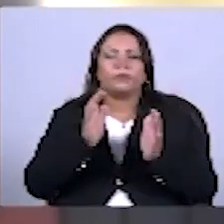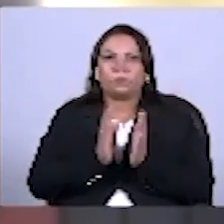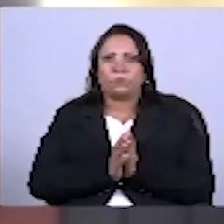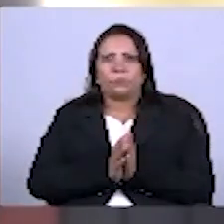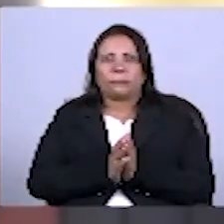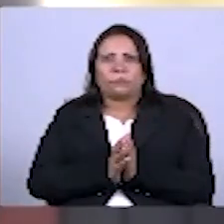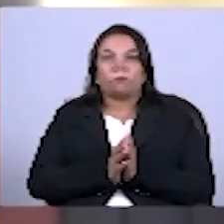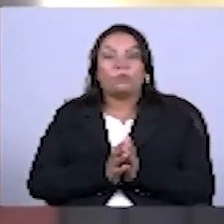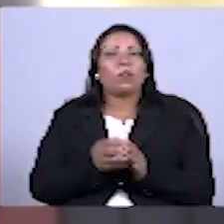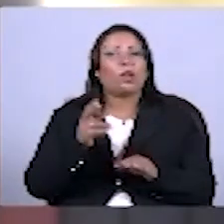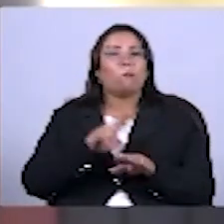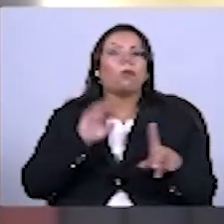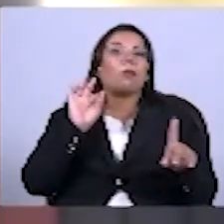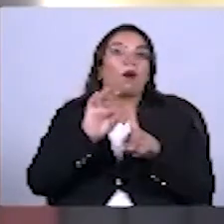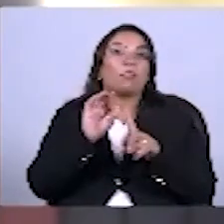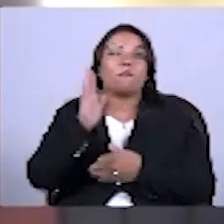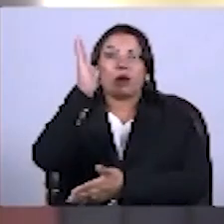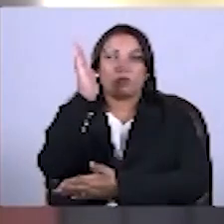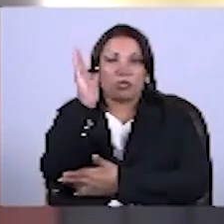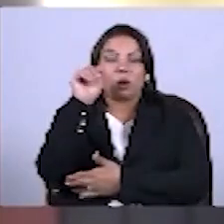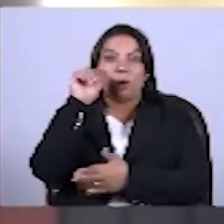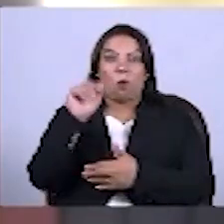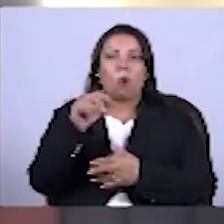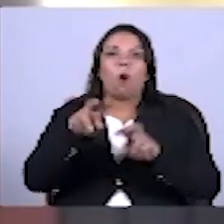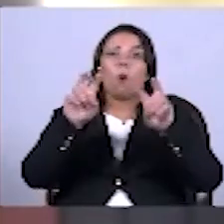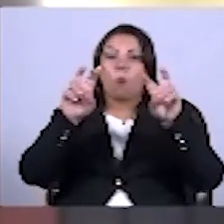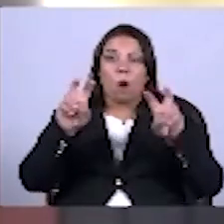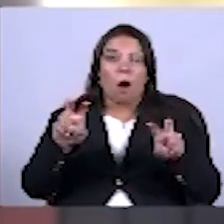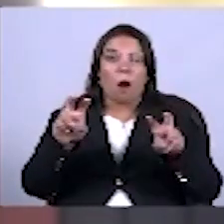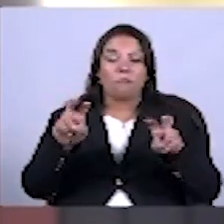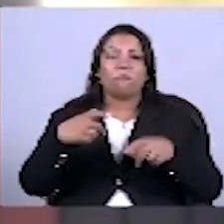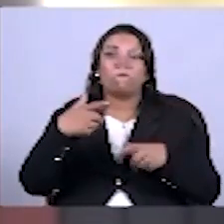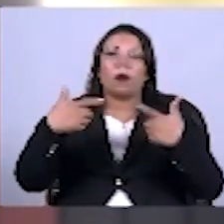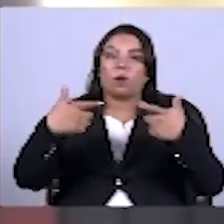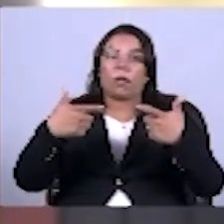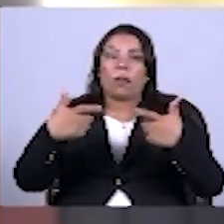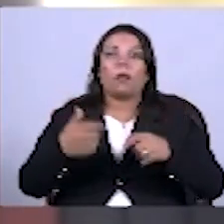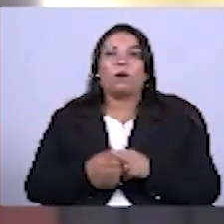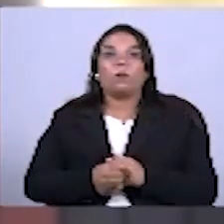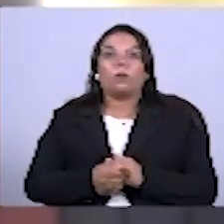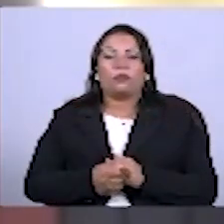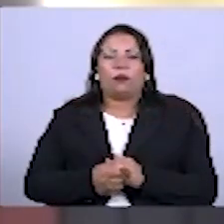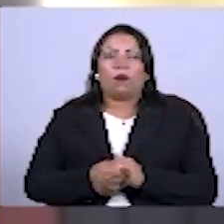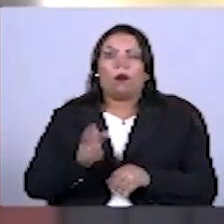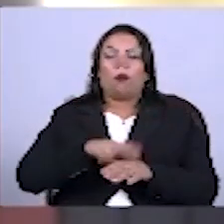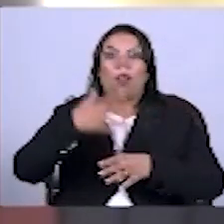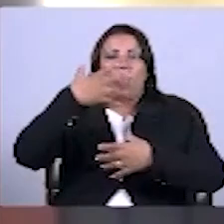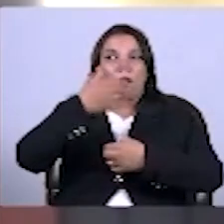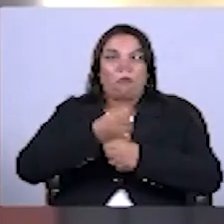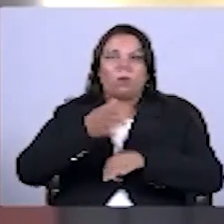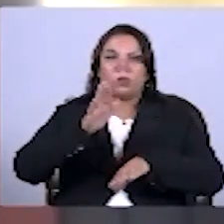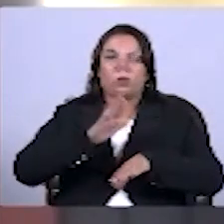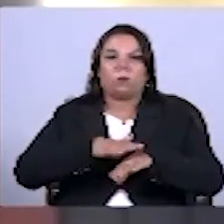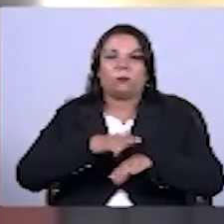الاتفاق طبعا الغرض الاساسي هو يعني ايقاف القتال و والحفاظ